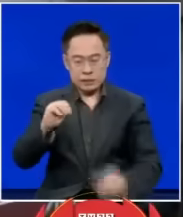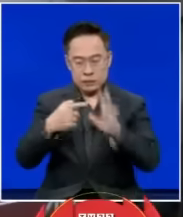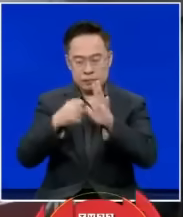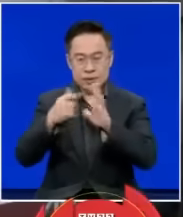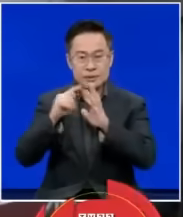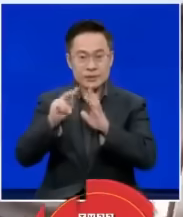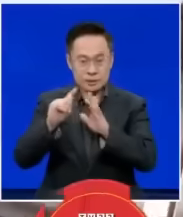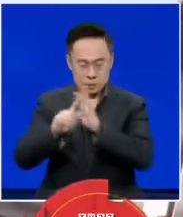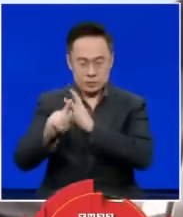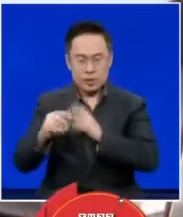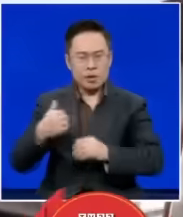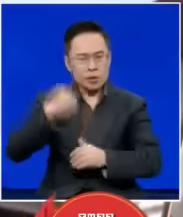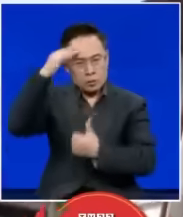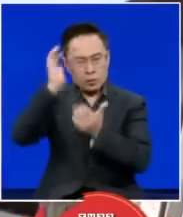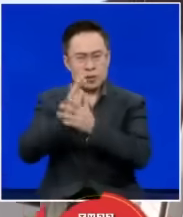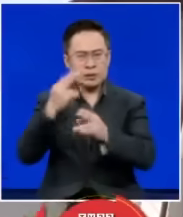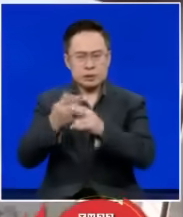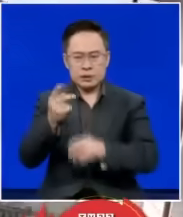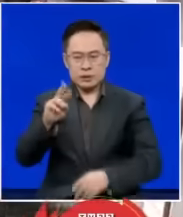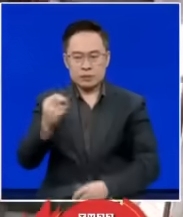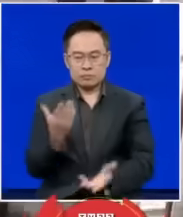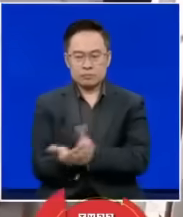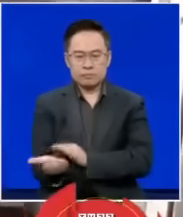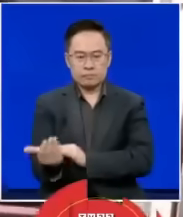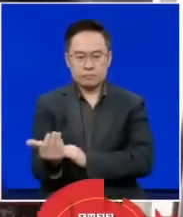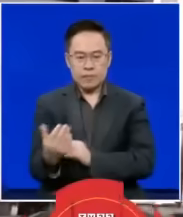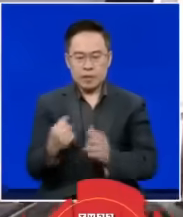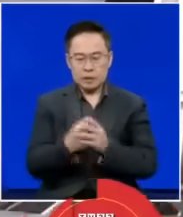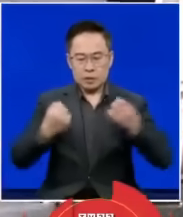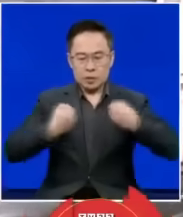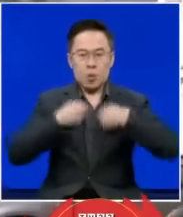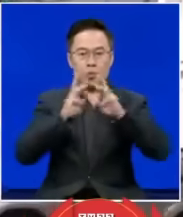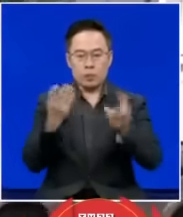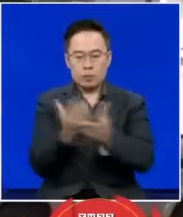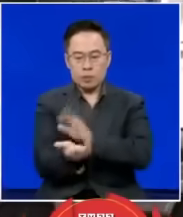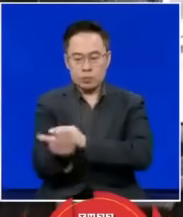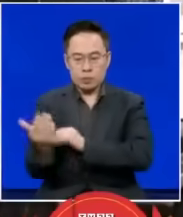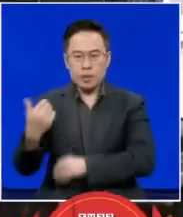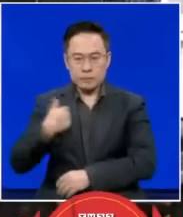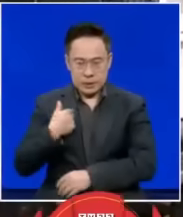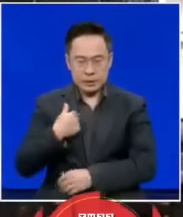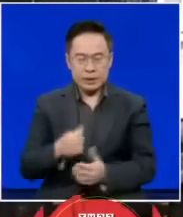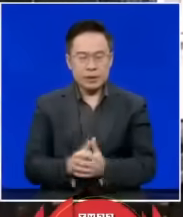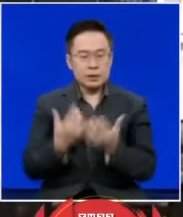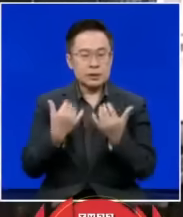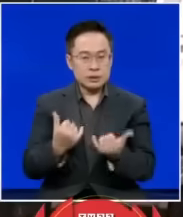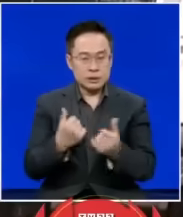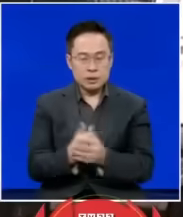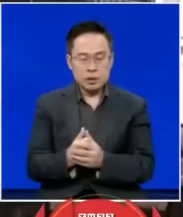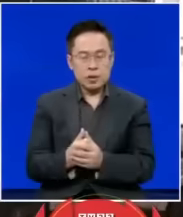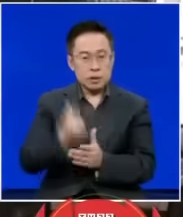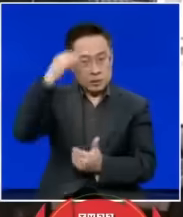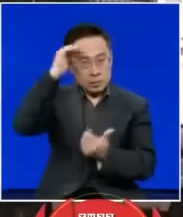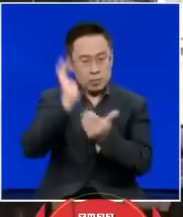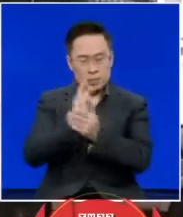อว่าพันตำรวจโทคริสเนี่ยเข้าไปเรียกรับผลประโยชน์จากเจ้าของเว็บพนันซึ่งในวันเดียวกันทางพันตำรวจโทคริสก็ม